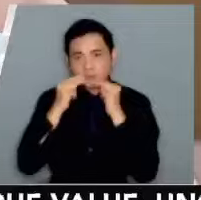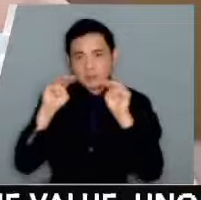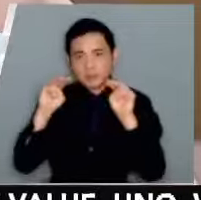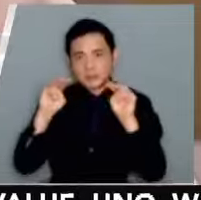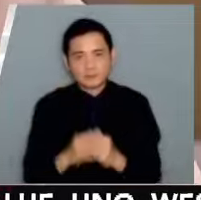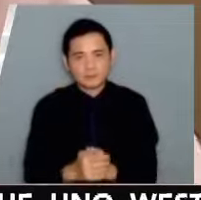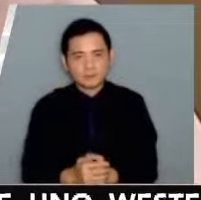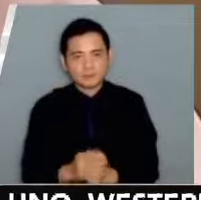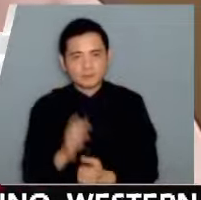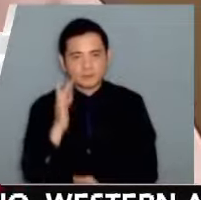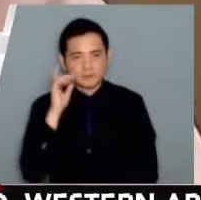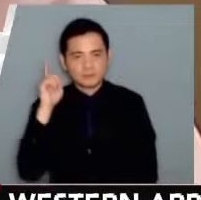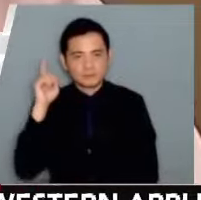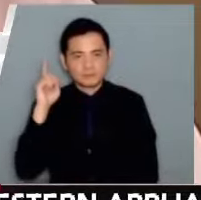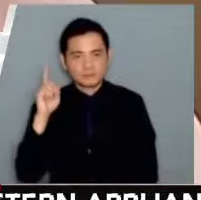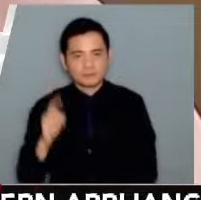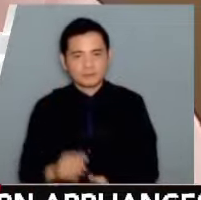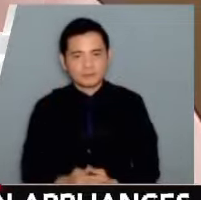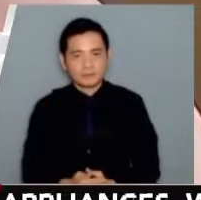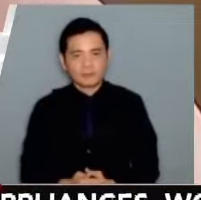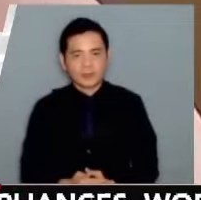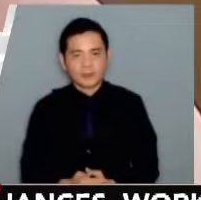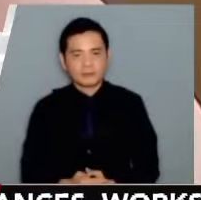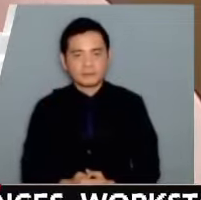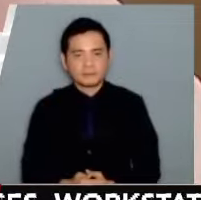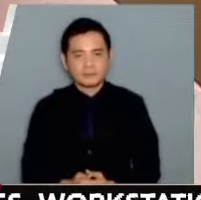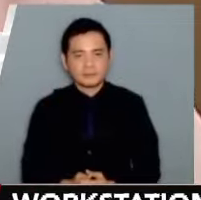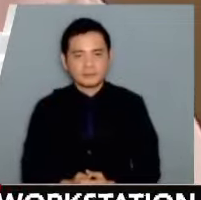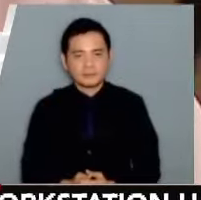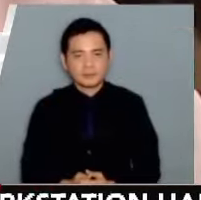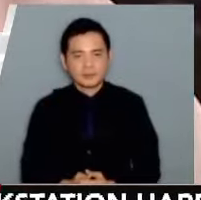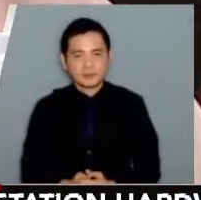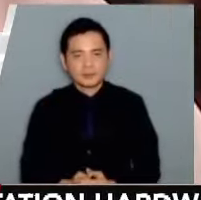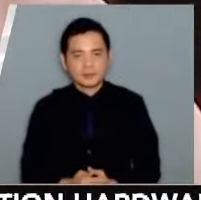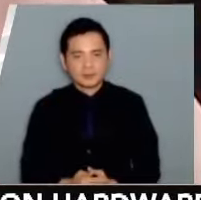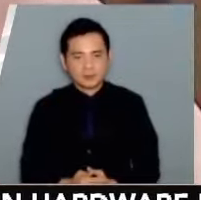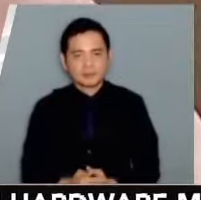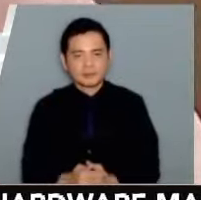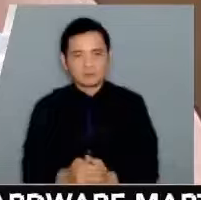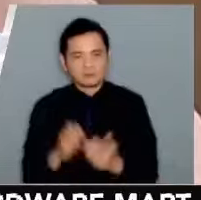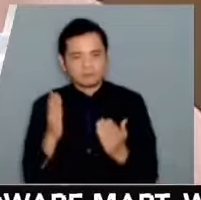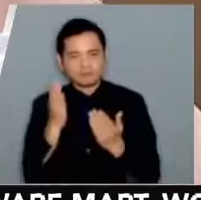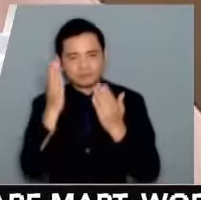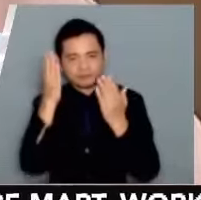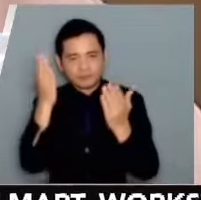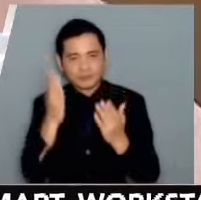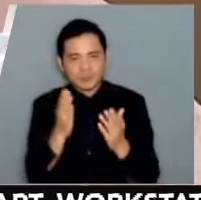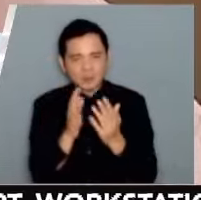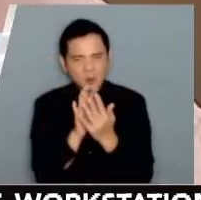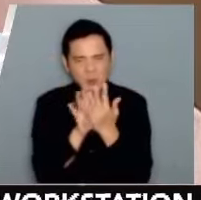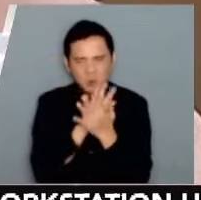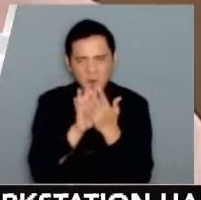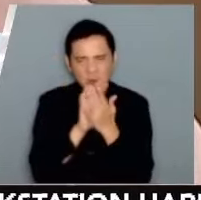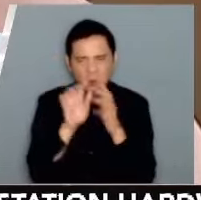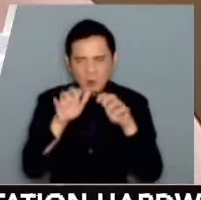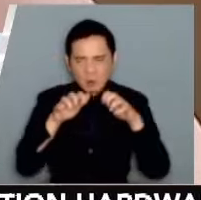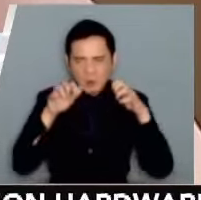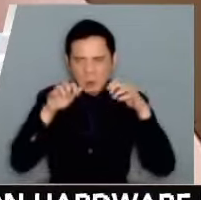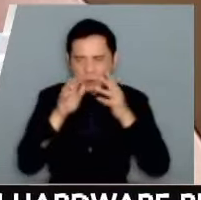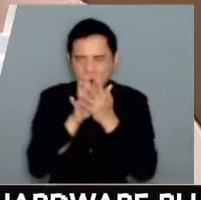As suggested din po ng SDO na mag-decongest kami, so ang ginawa namin ay ni-refer namin lahat